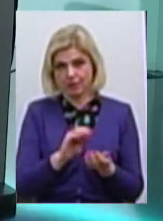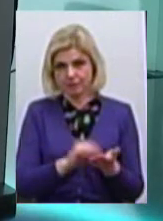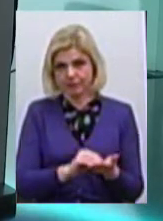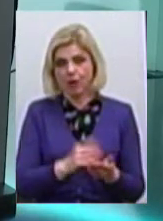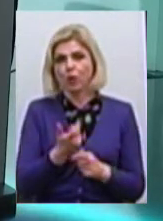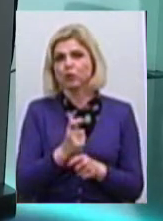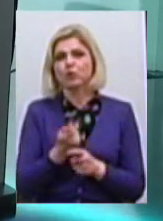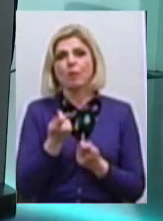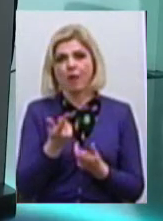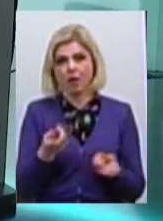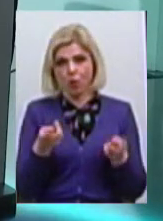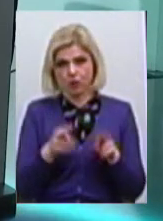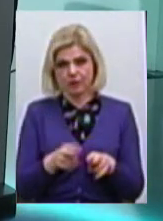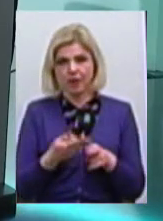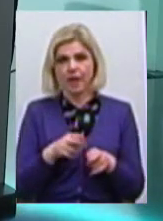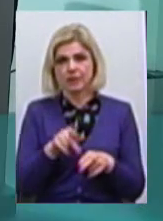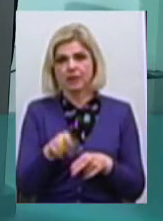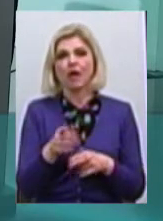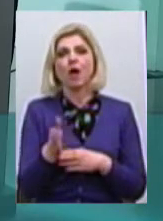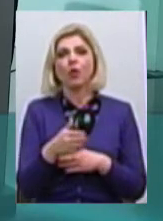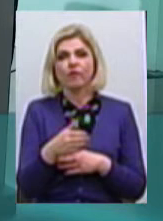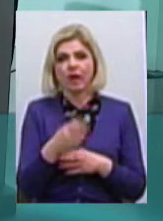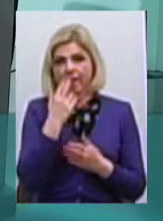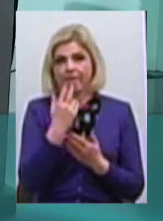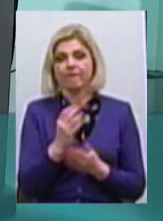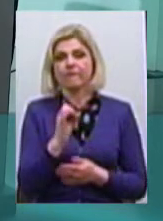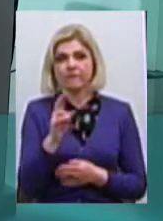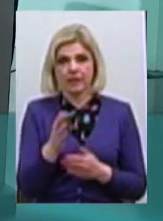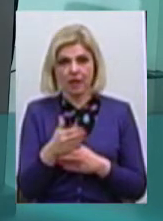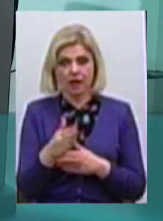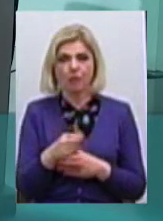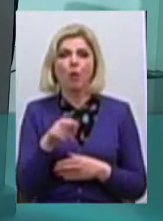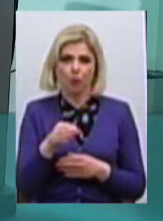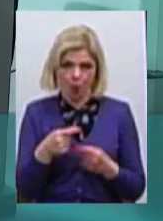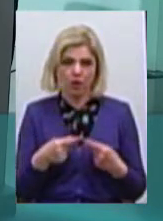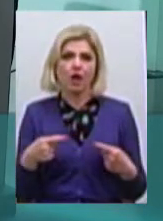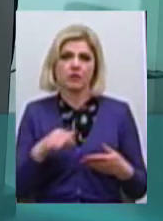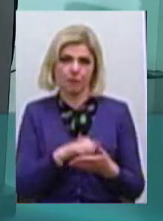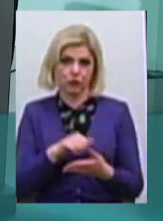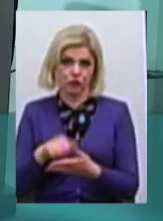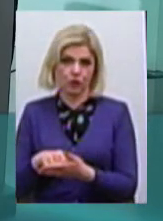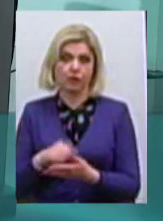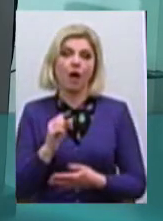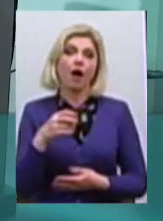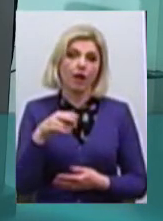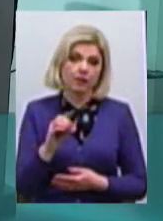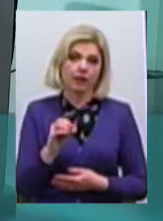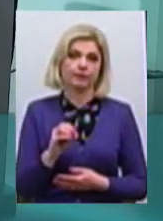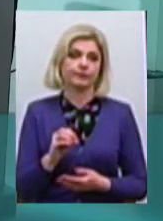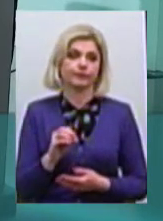Дуже мало залишилось цих видів риб з певних причин, але